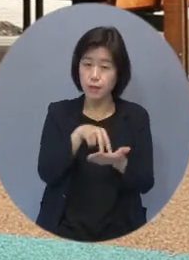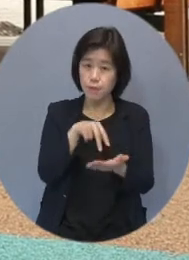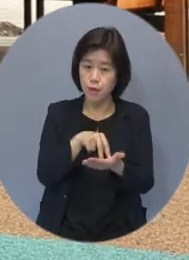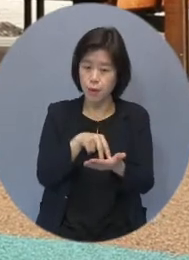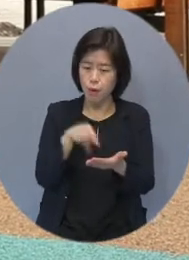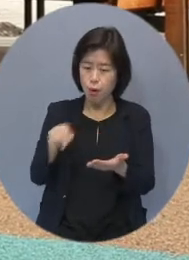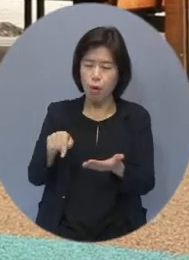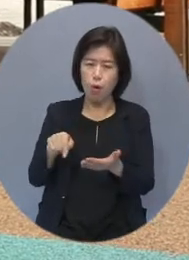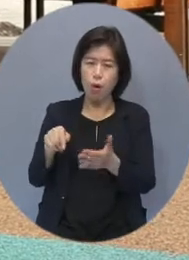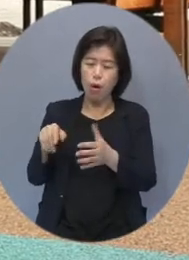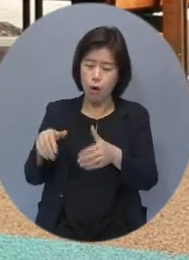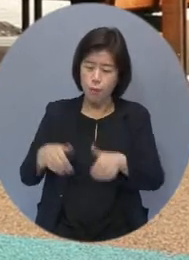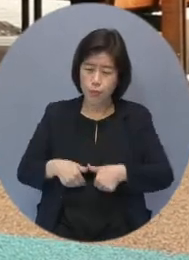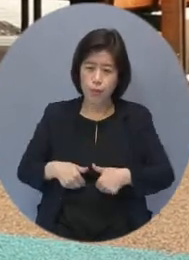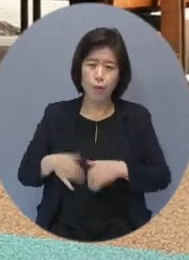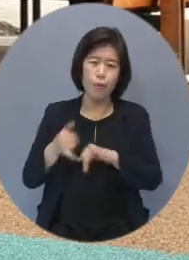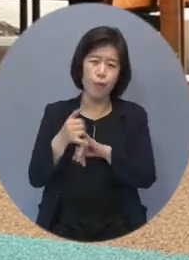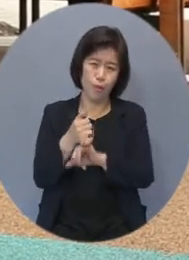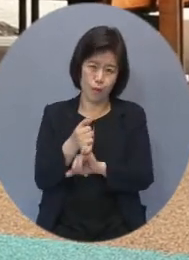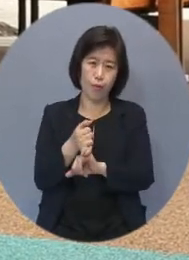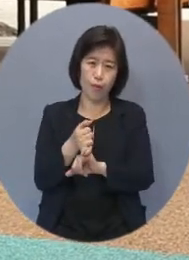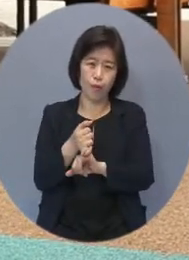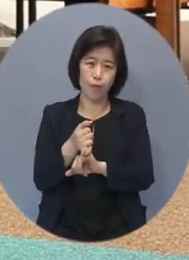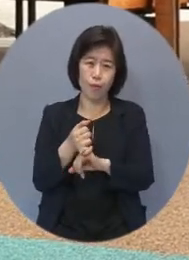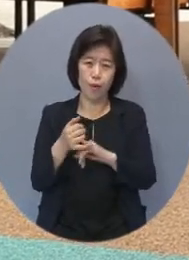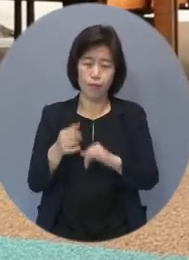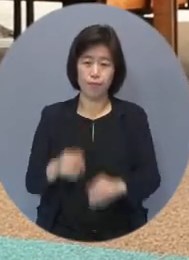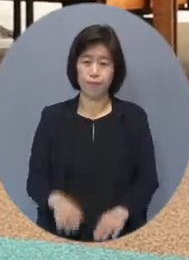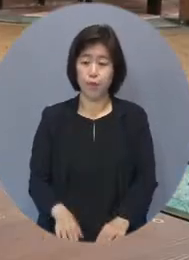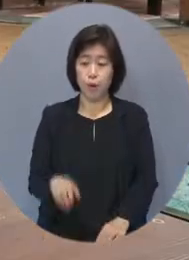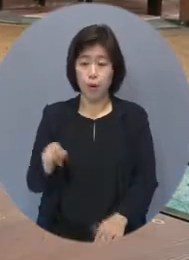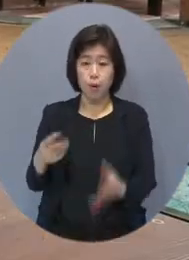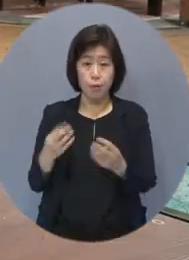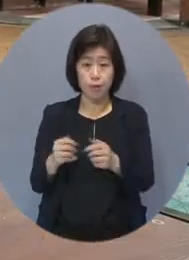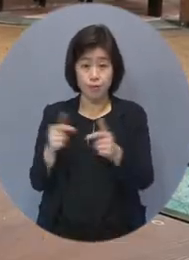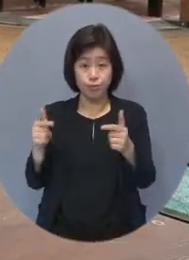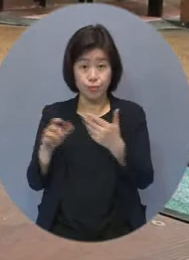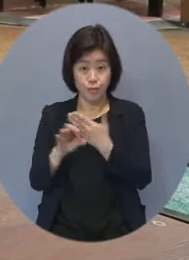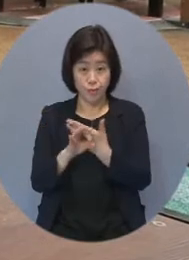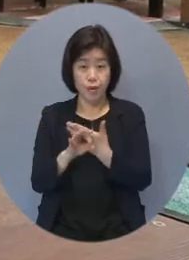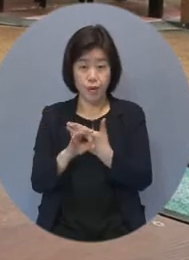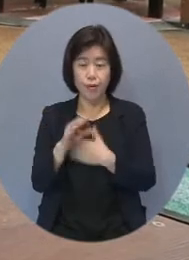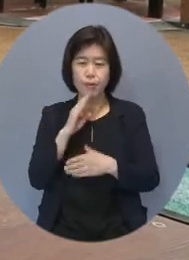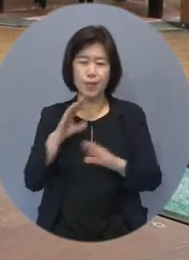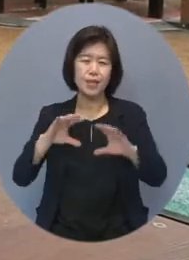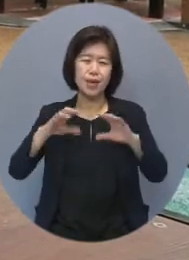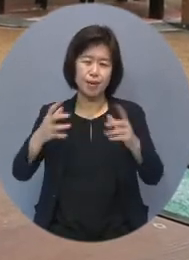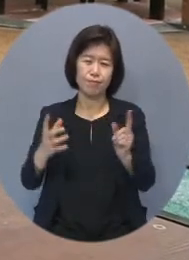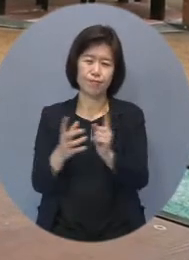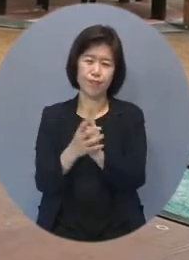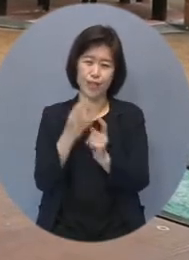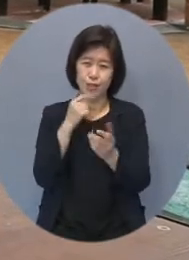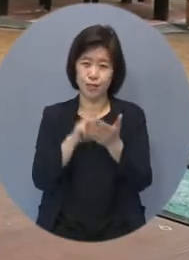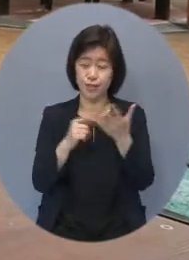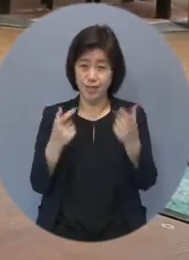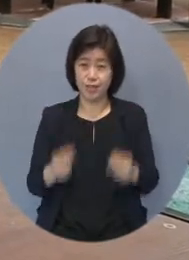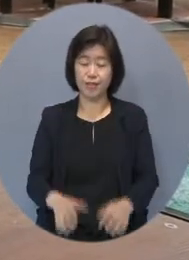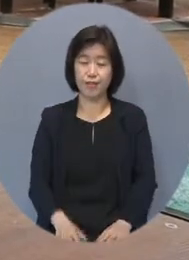생겨서 시각장애인들이 집안에만 갇혀 있는 게 아니라 세상 밖으로 나올 수 있었으면 좋겠어요.